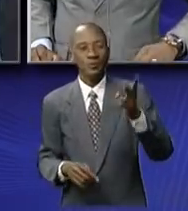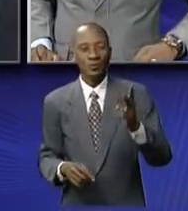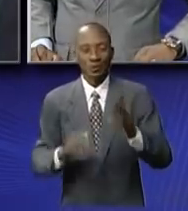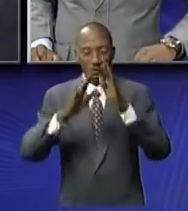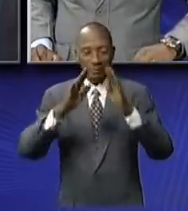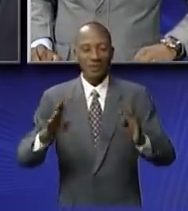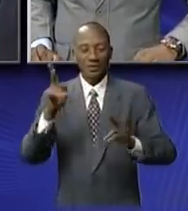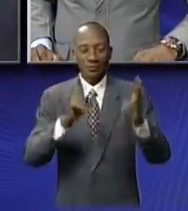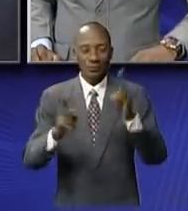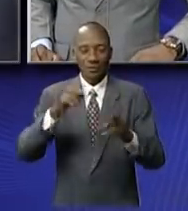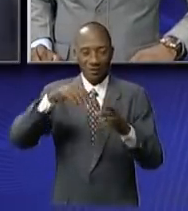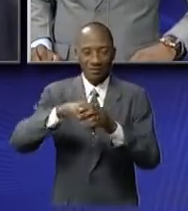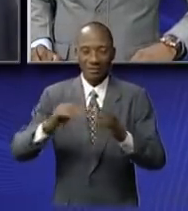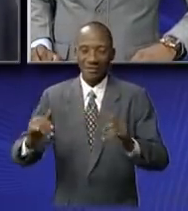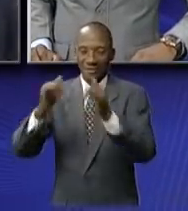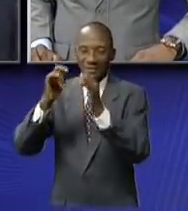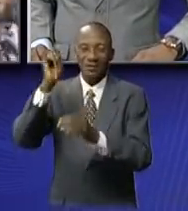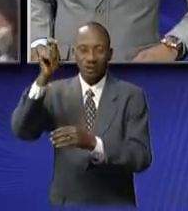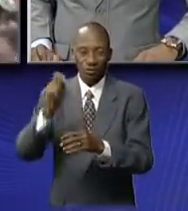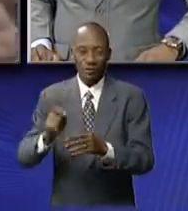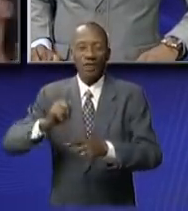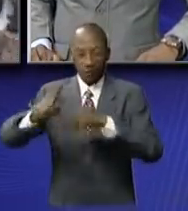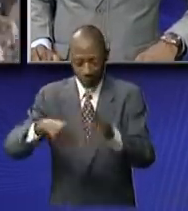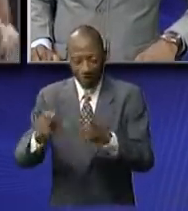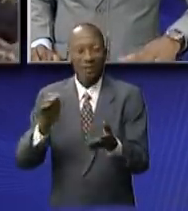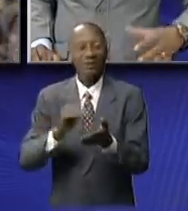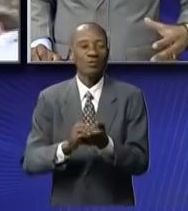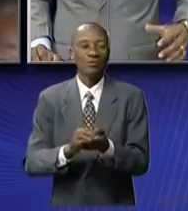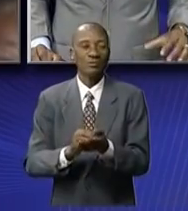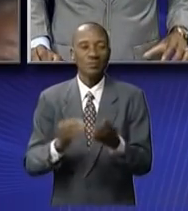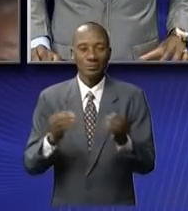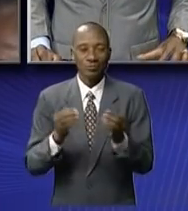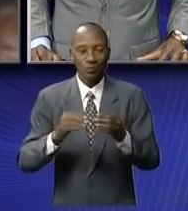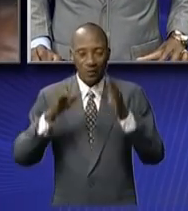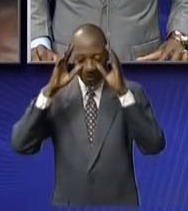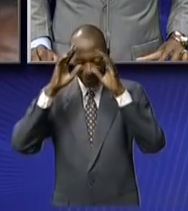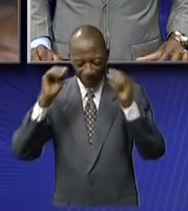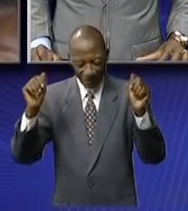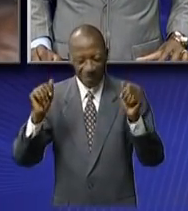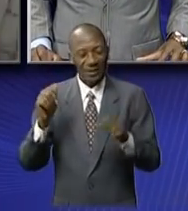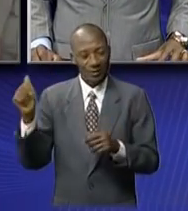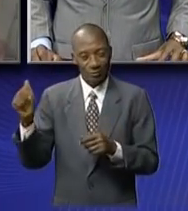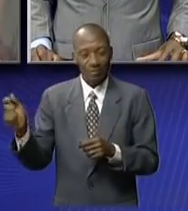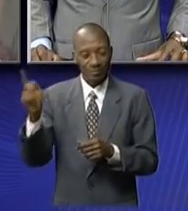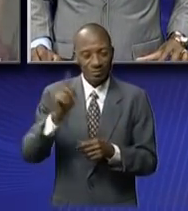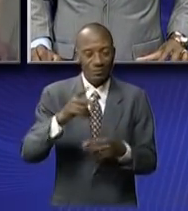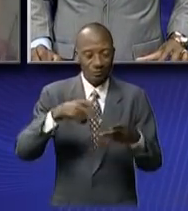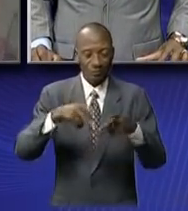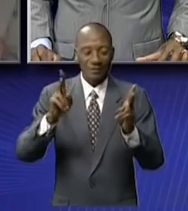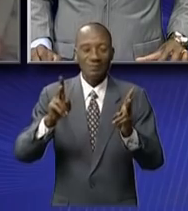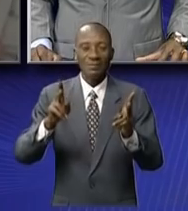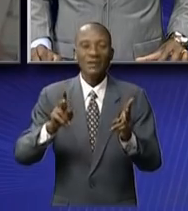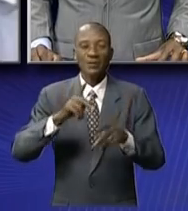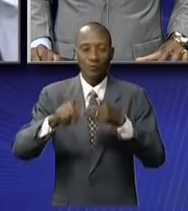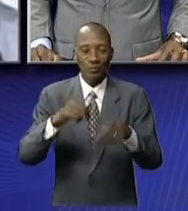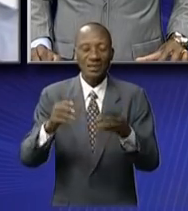refait surface au camp militaire. Les hommes en uniforme peuvent aujourd'hui gracieusement s'offrir à moindre coût des produits